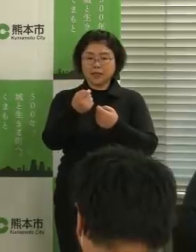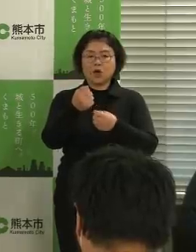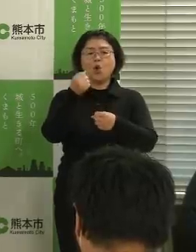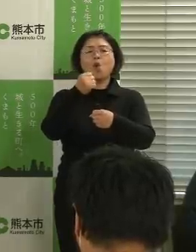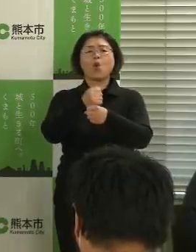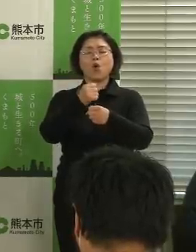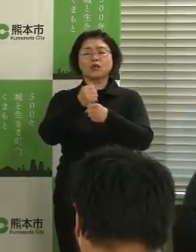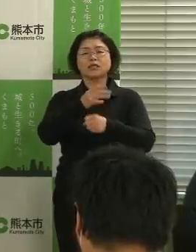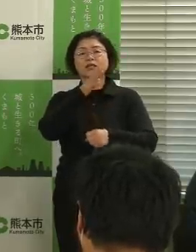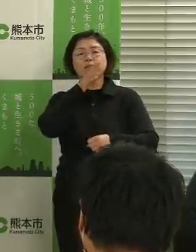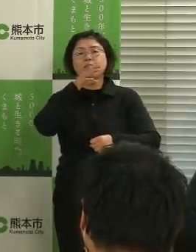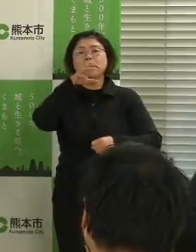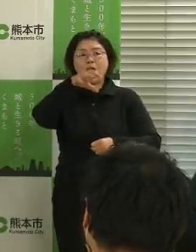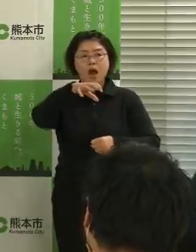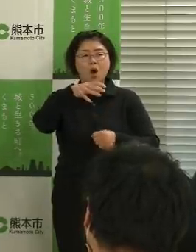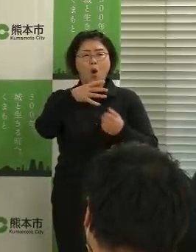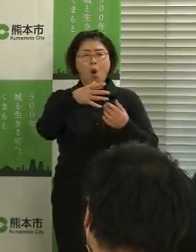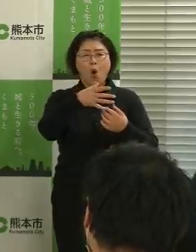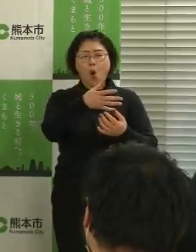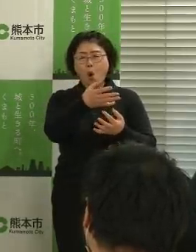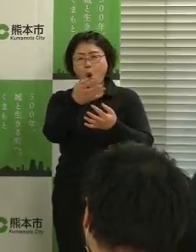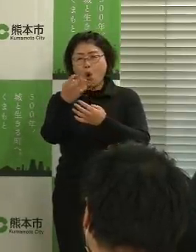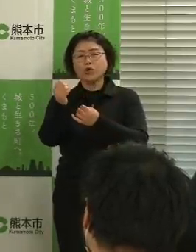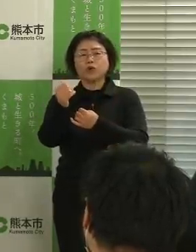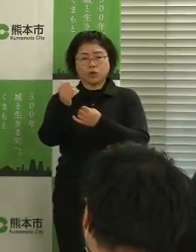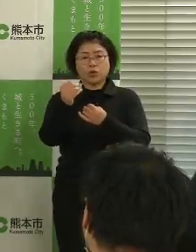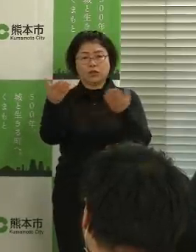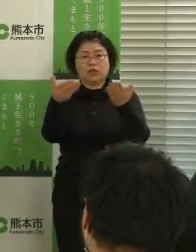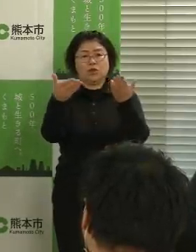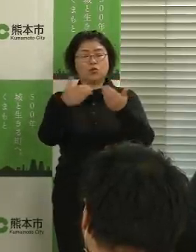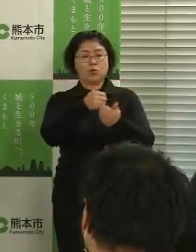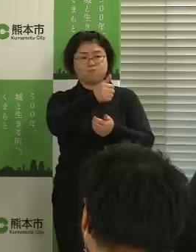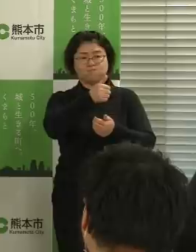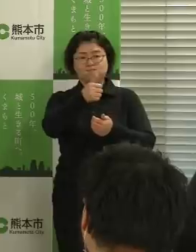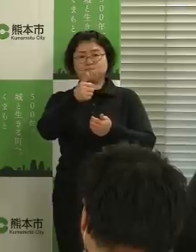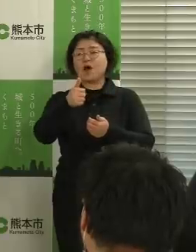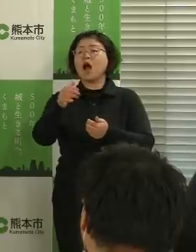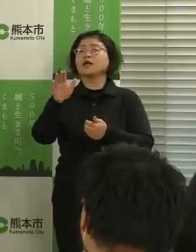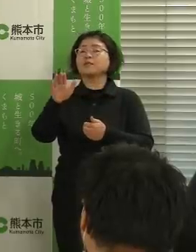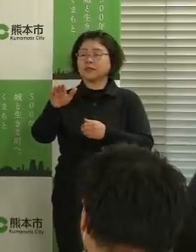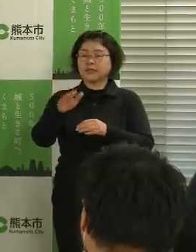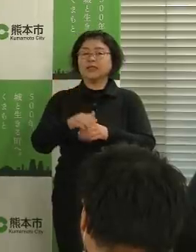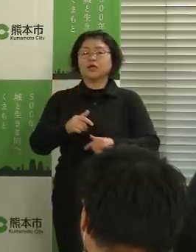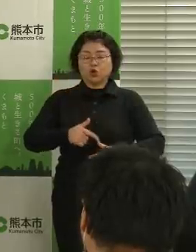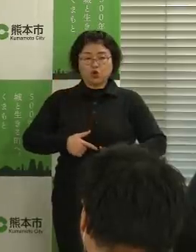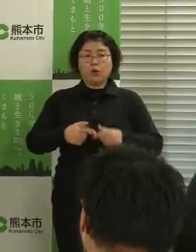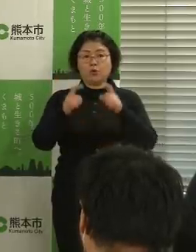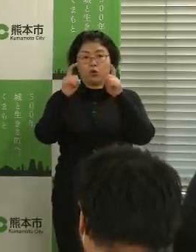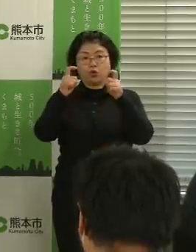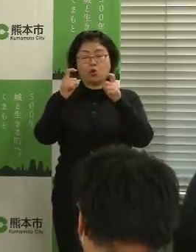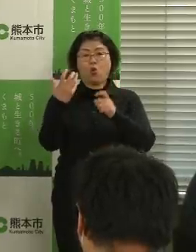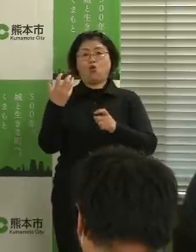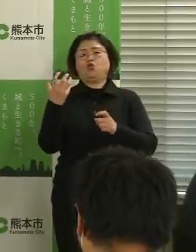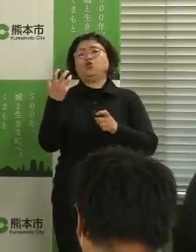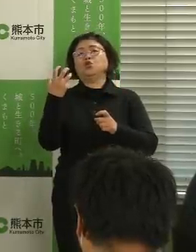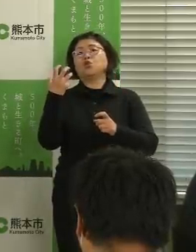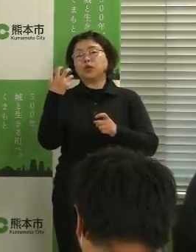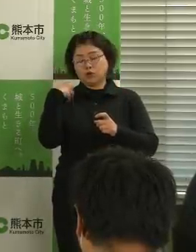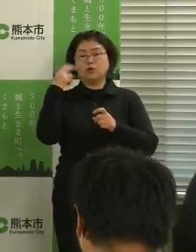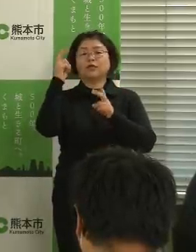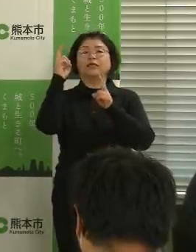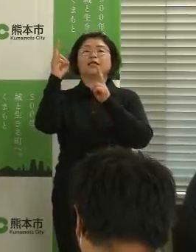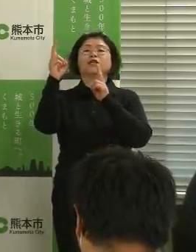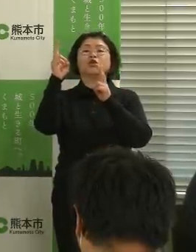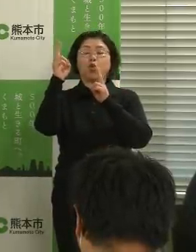現場でも多くの方々がですね、働いておられて、特に今 熊本城の工事を請け負っておられる企業